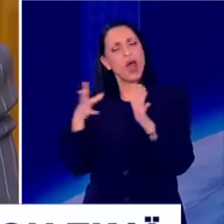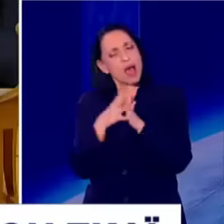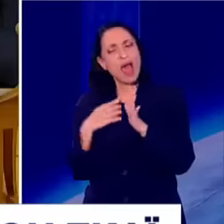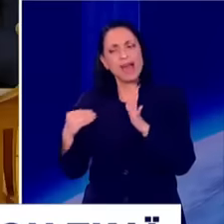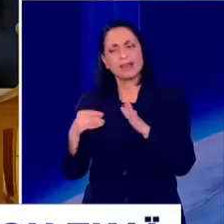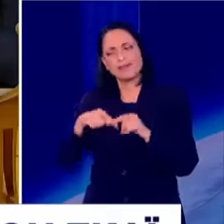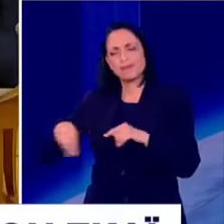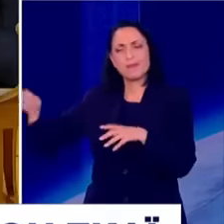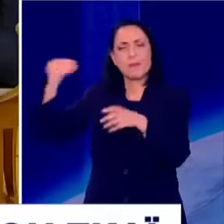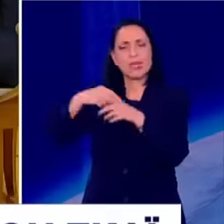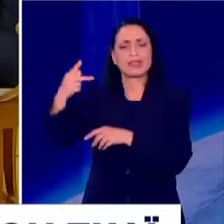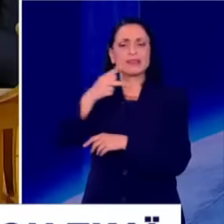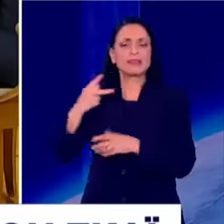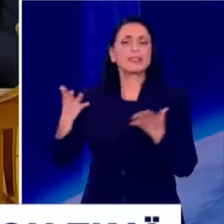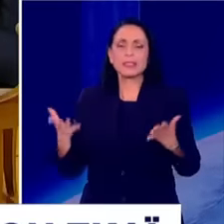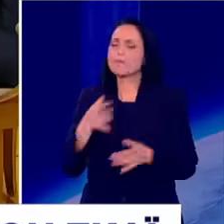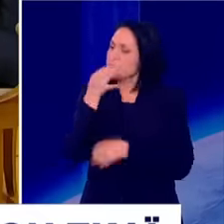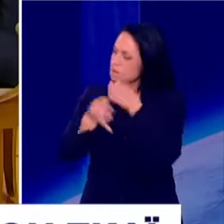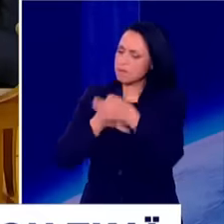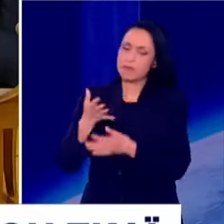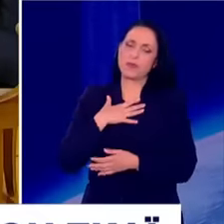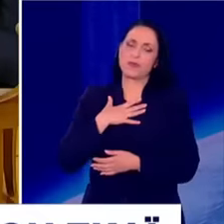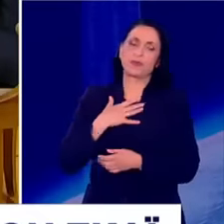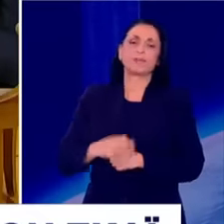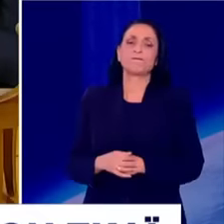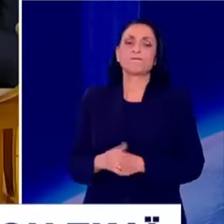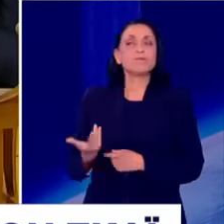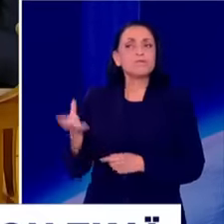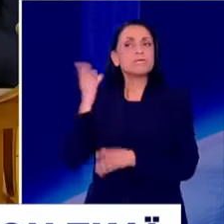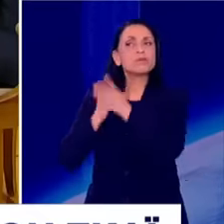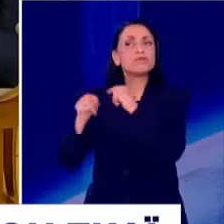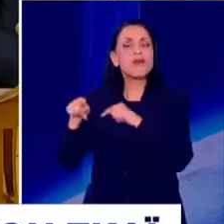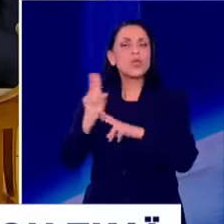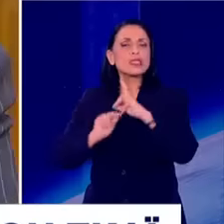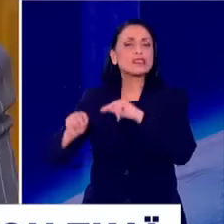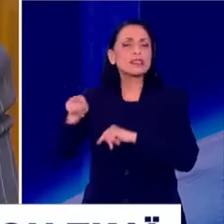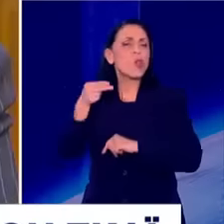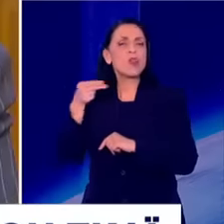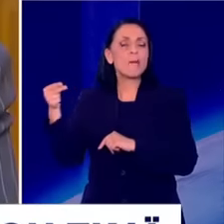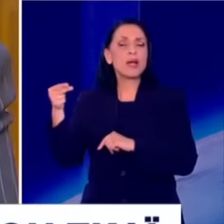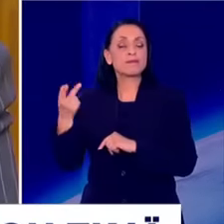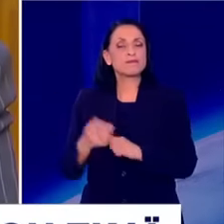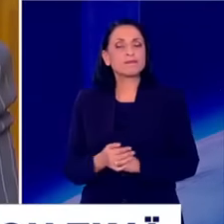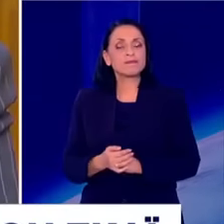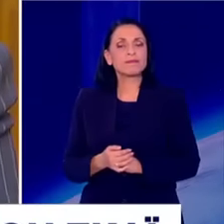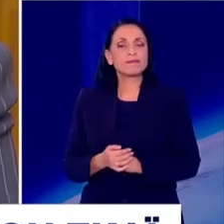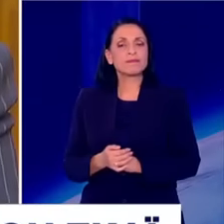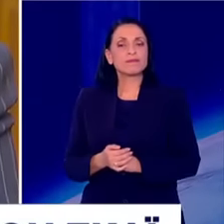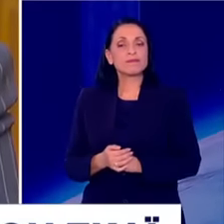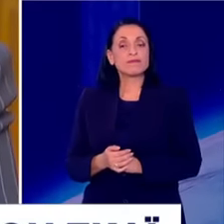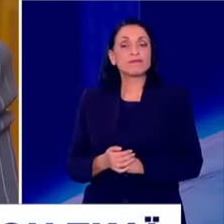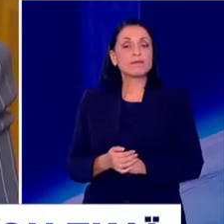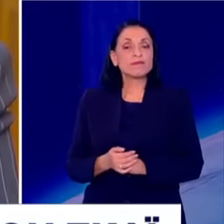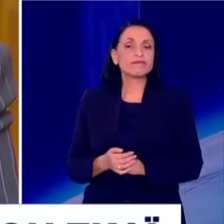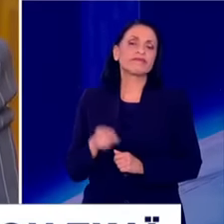κοινωνίας. Θέλω να ζητήσω το σχόλιο σας γι' αυτό. Πώς την ακούτε αυτή τη συζήτηση? Πιστεύετε ότι